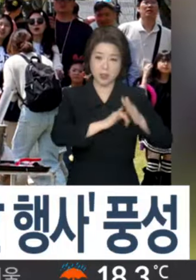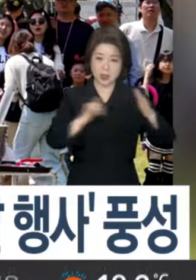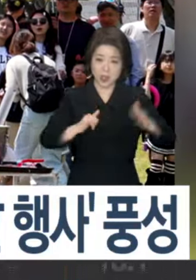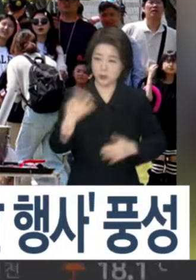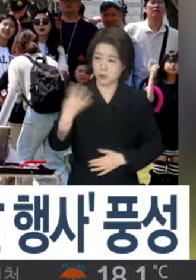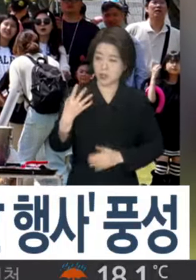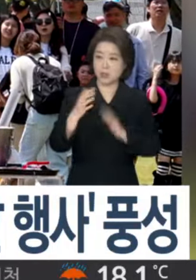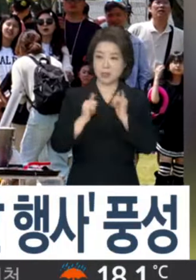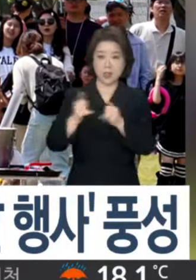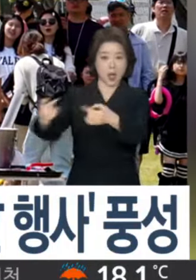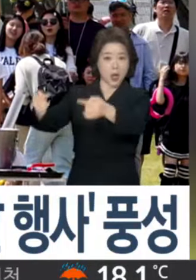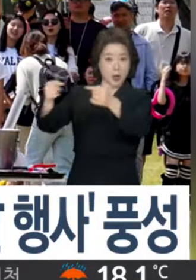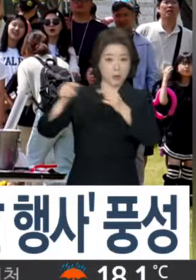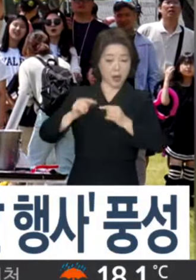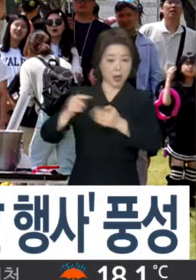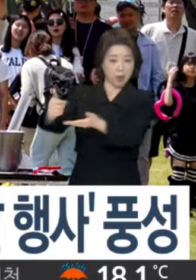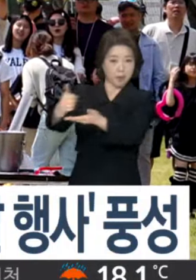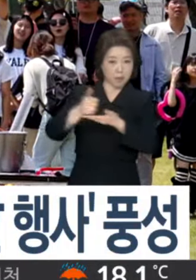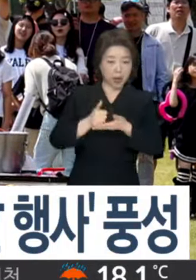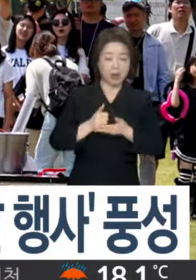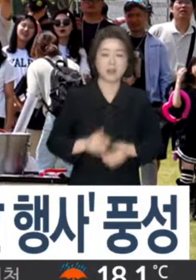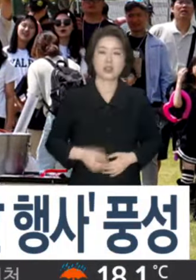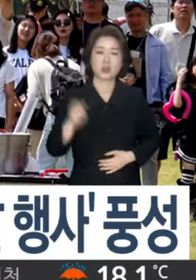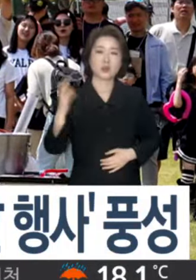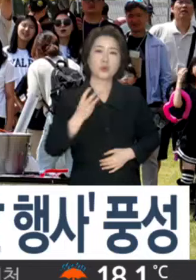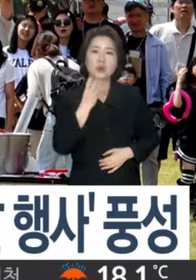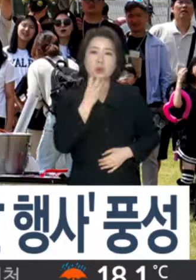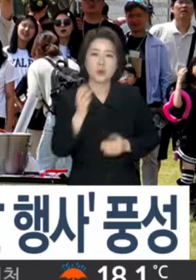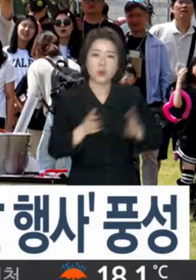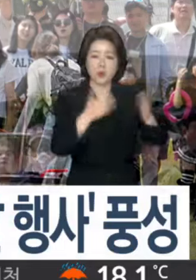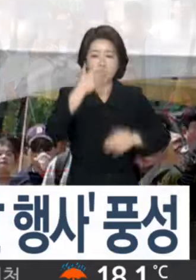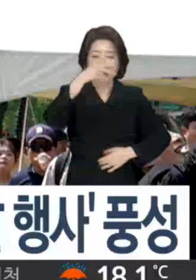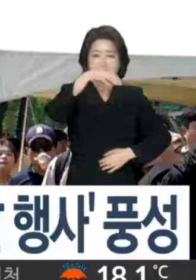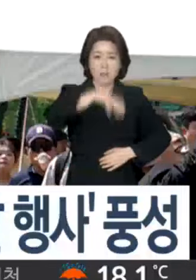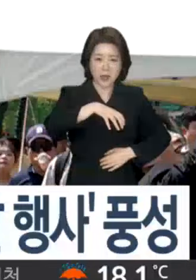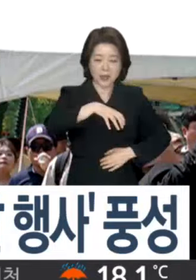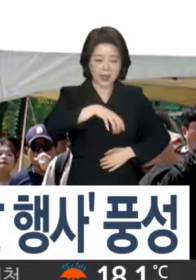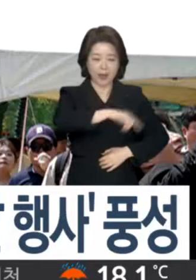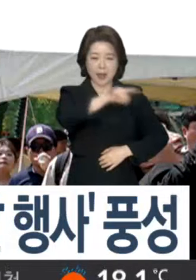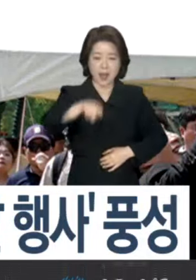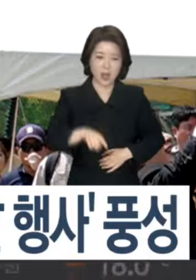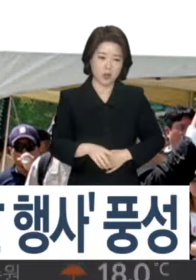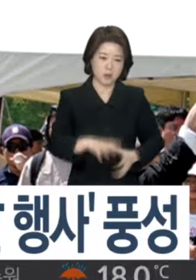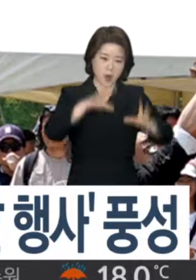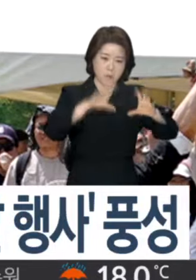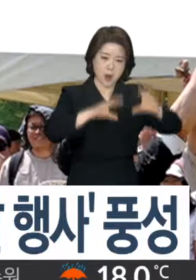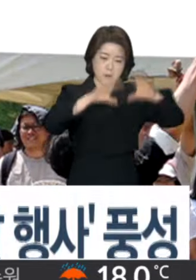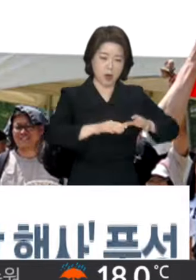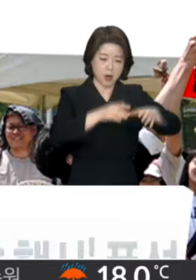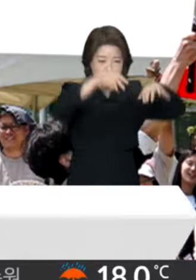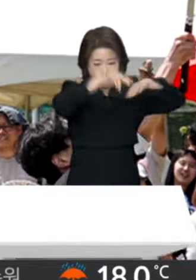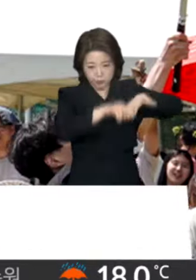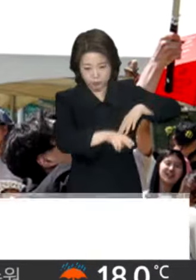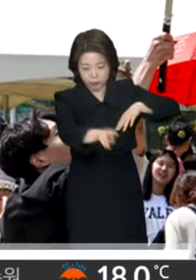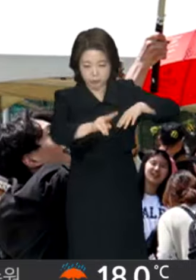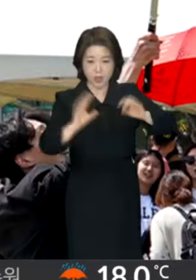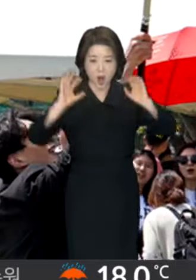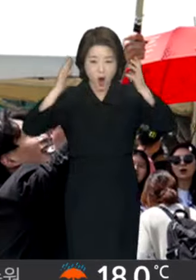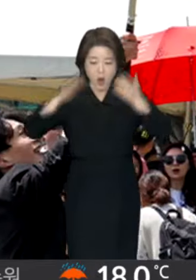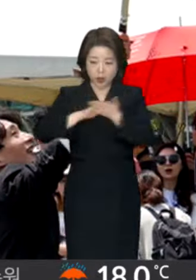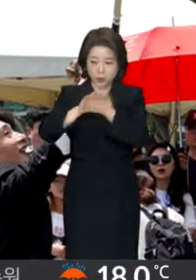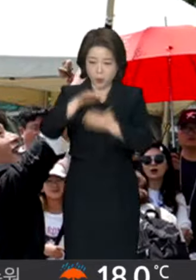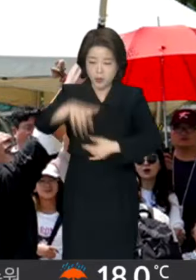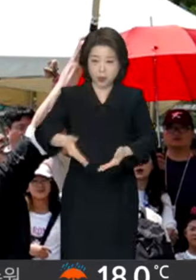공연을 했고 어제는 경기도 평택의 LG 디지털 파크 대운동장에 에어 바운스와 슬라이드 어린이 놀이터 등을